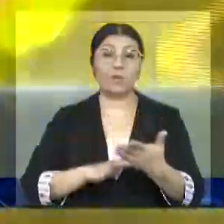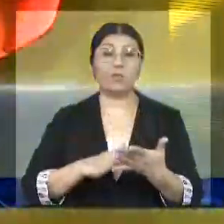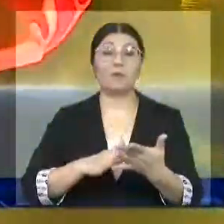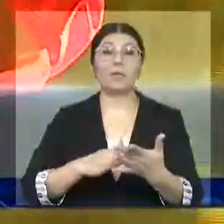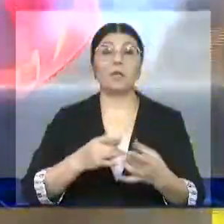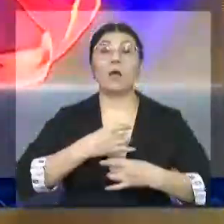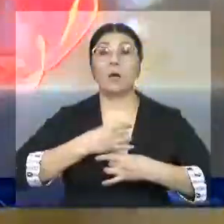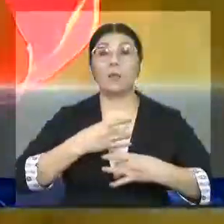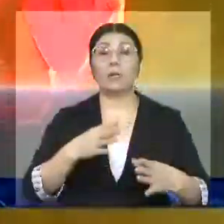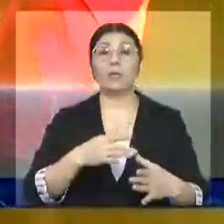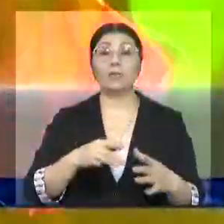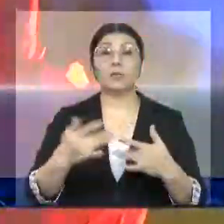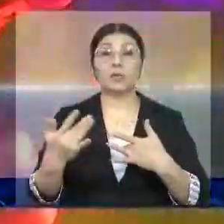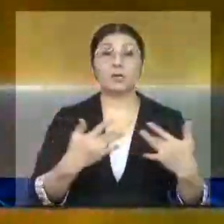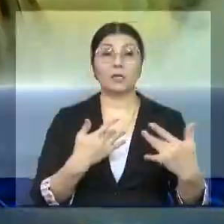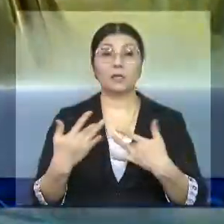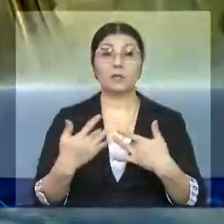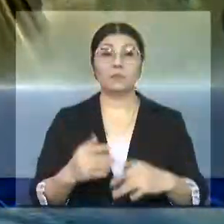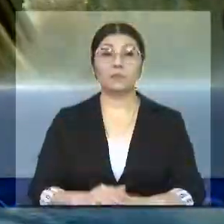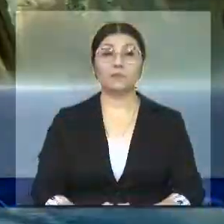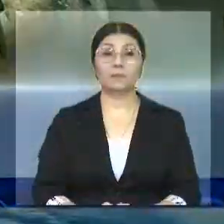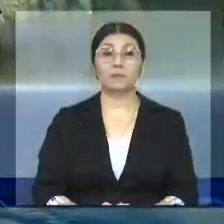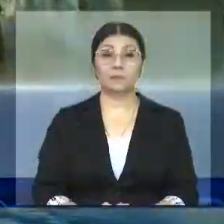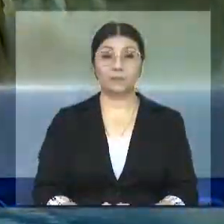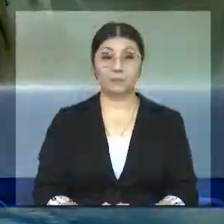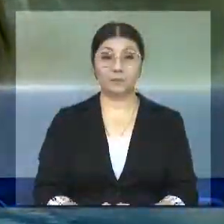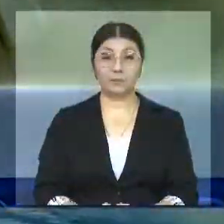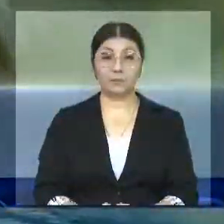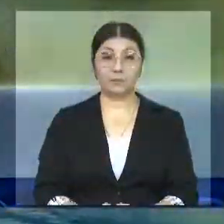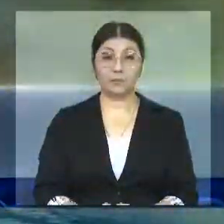праздничной концертной программой. Жасан Жалбаков, Душан Жасланов, Руслан Ельтаев, телеканал Актобе.